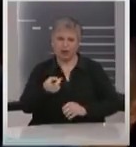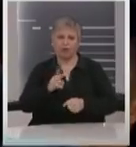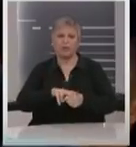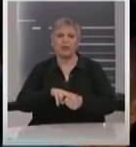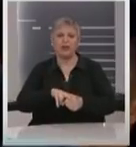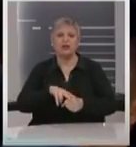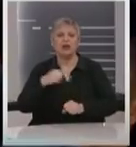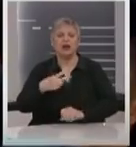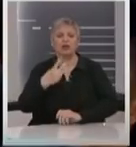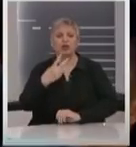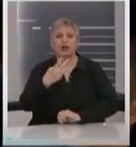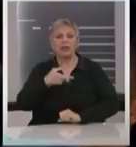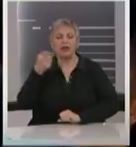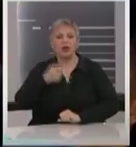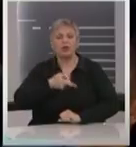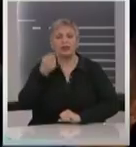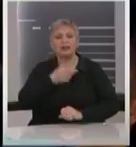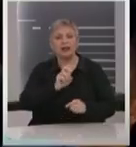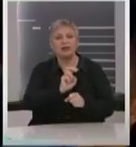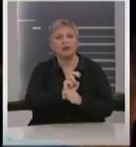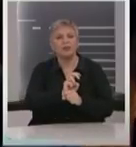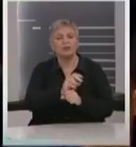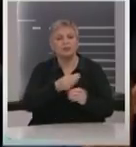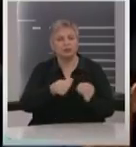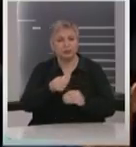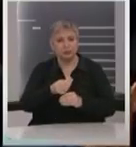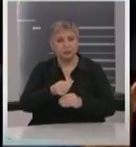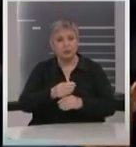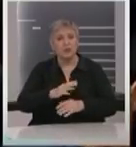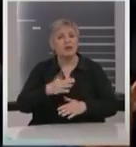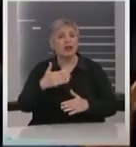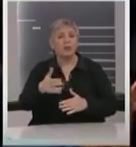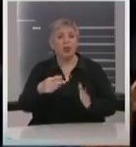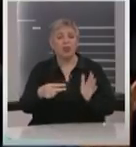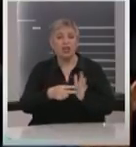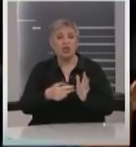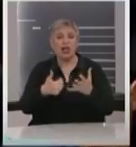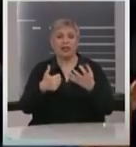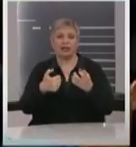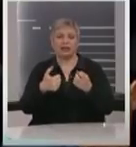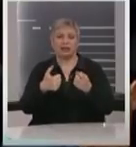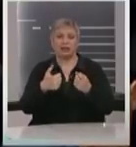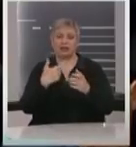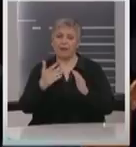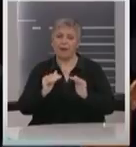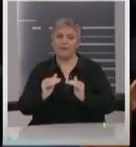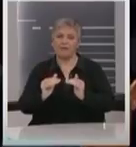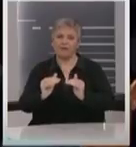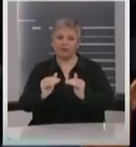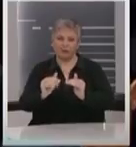Ξέρετε τι σημαίνει αυτό? Το 2060, εάν συνεχίσουν τα πράγματα να είναι έτσι, το